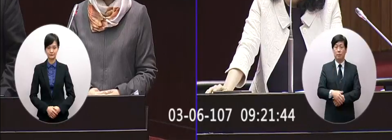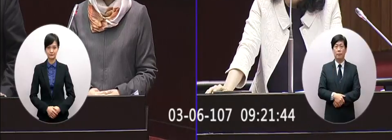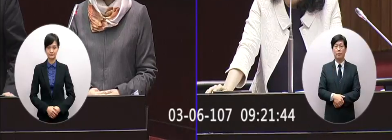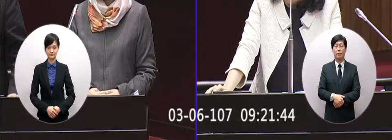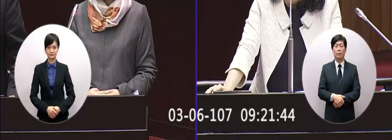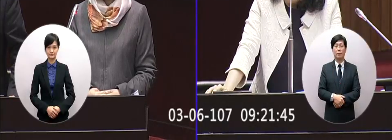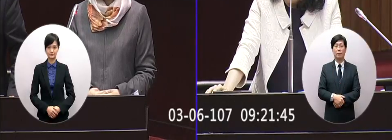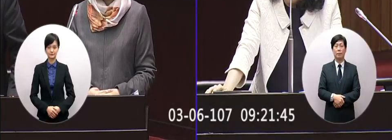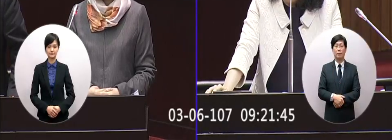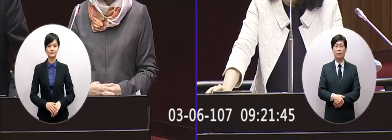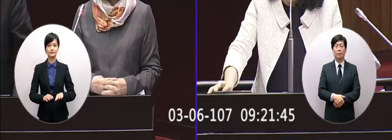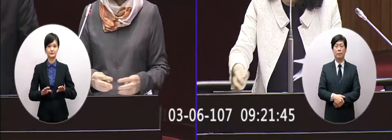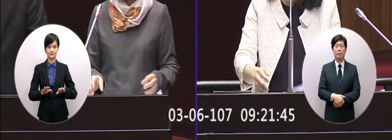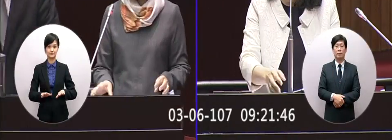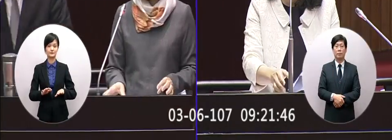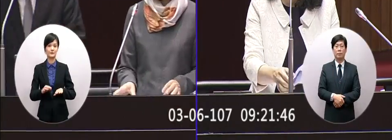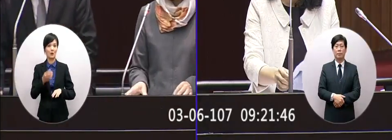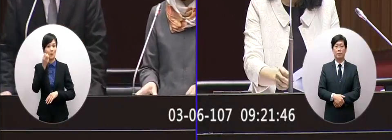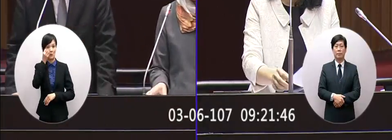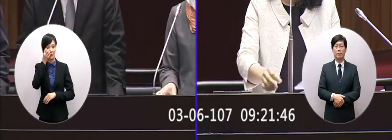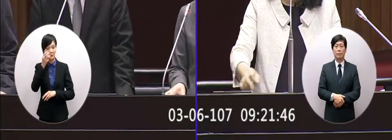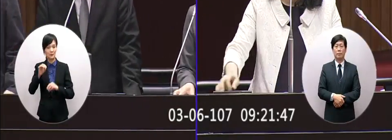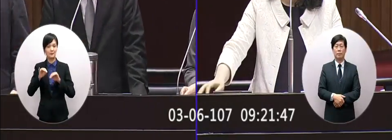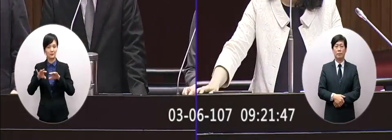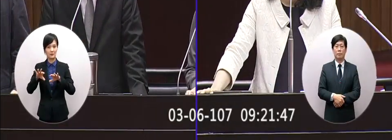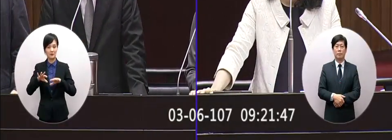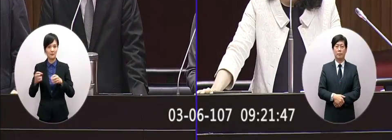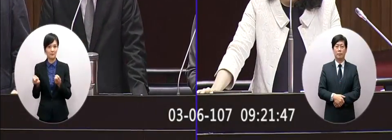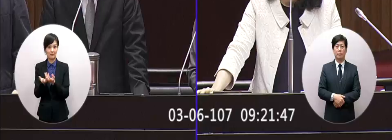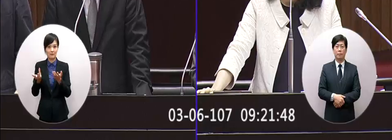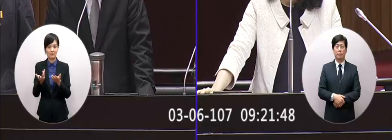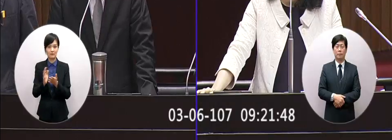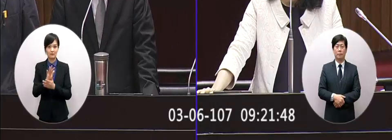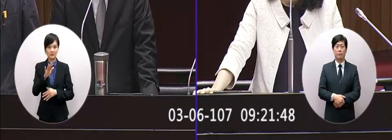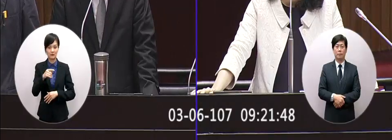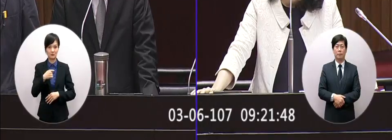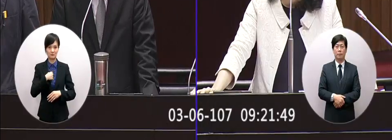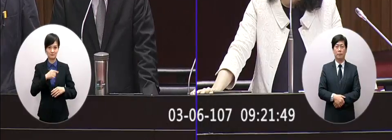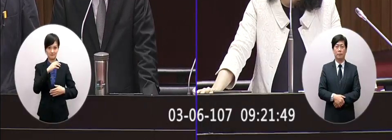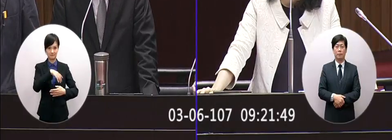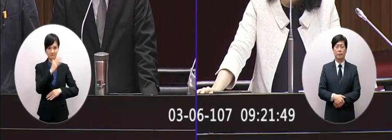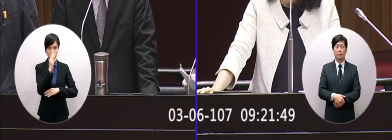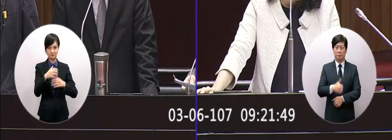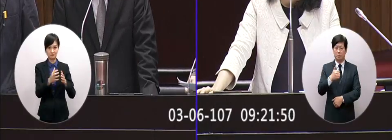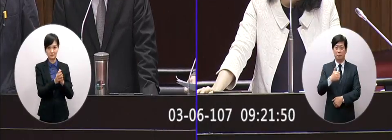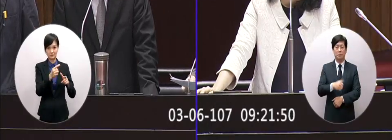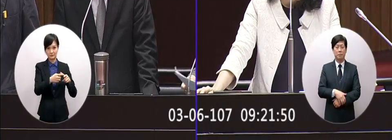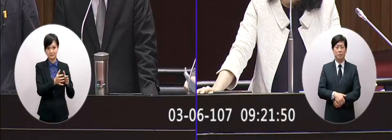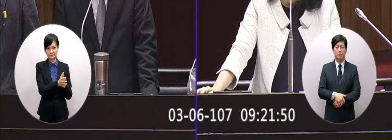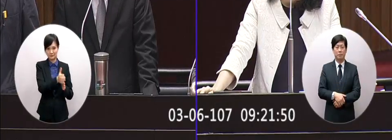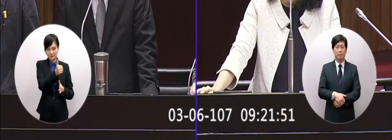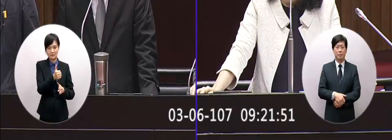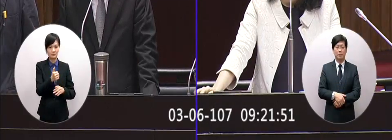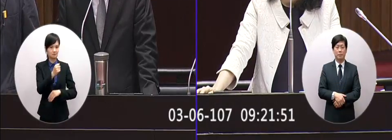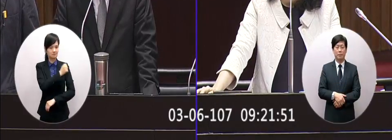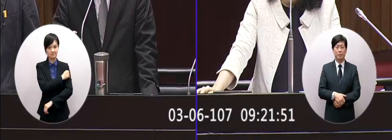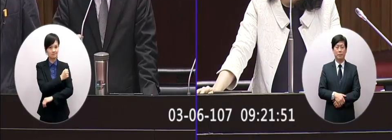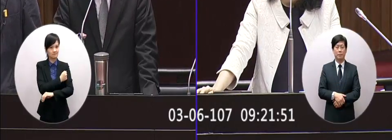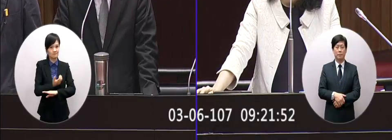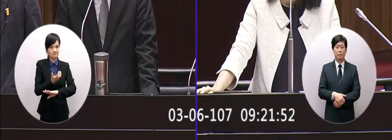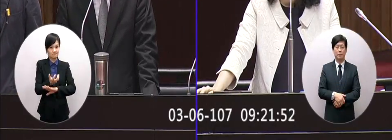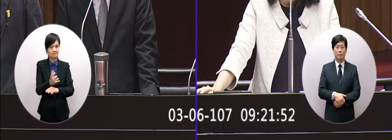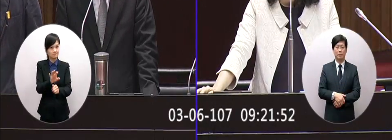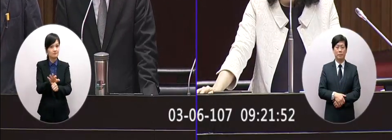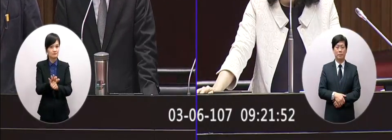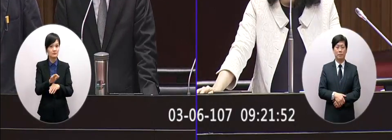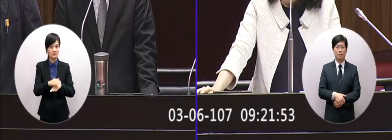委员，这一次花莲地震我们内政部叶部长也非常辛苦，非常积极在帮助。 谢谢。 我让他